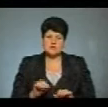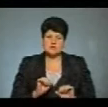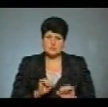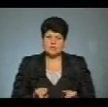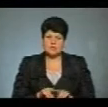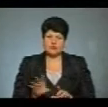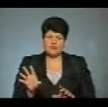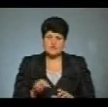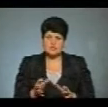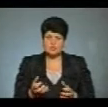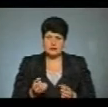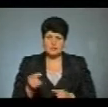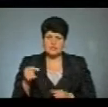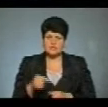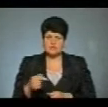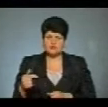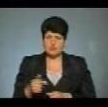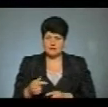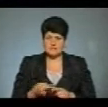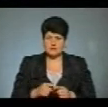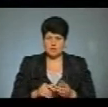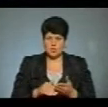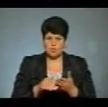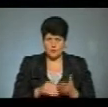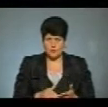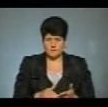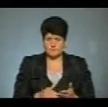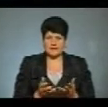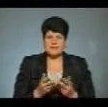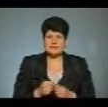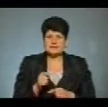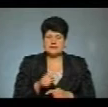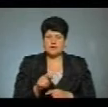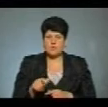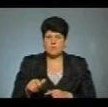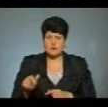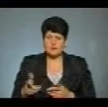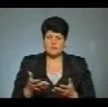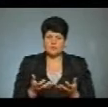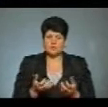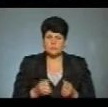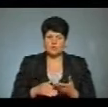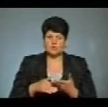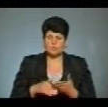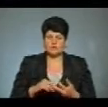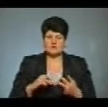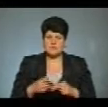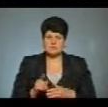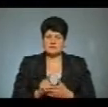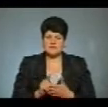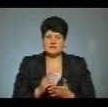всі отримують по 1000 гривень такої допомоги. Кількість таких громадян, які отримують допомогу заміс пенсії,